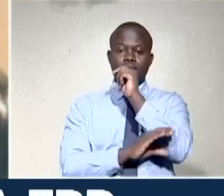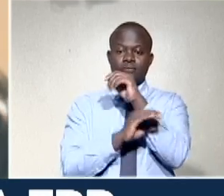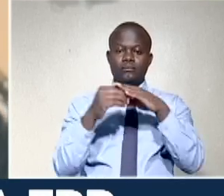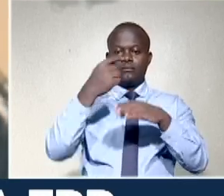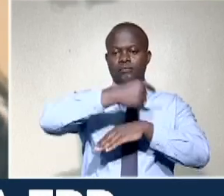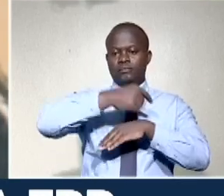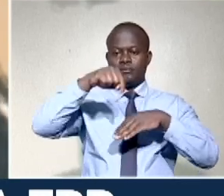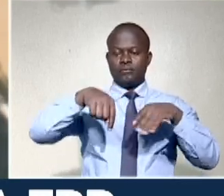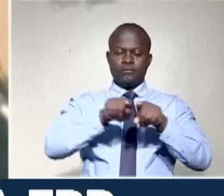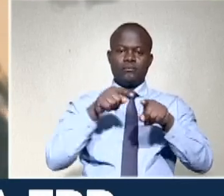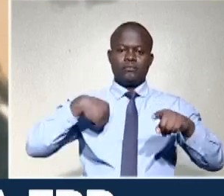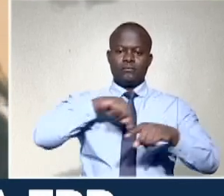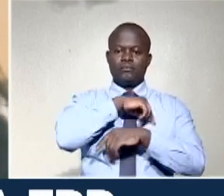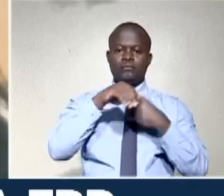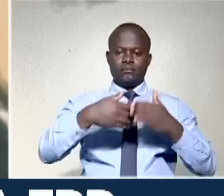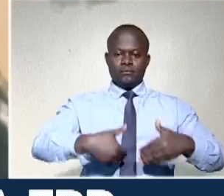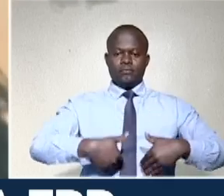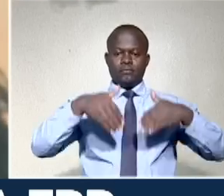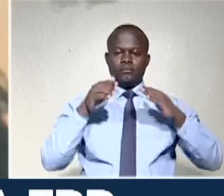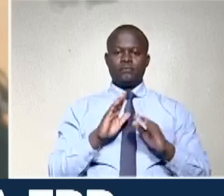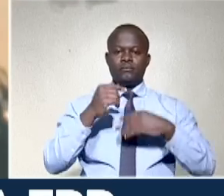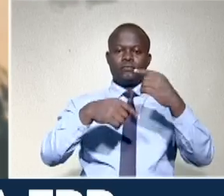munsi natwe n'uru rubyiruko